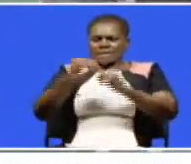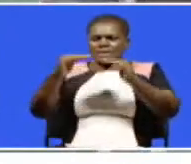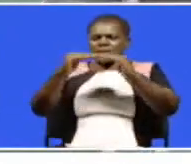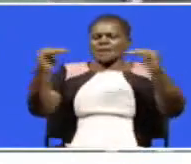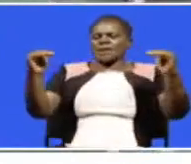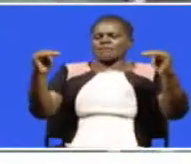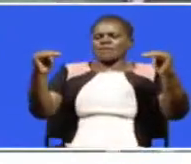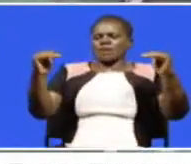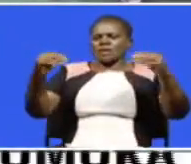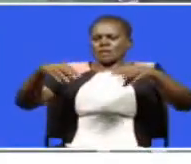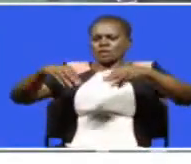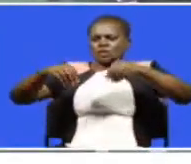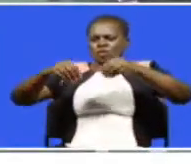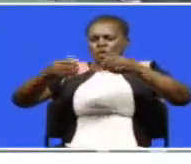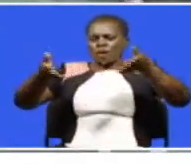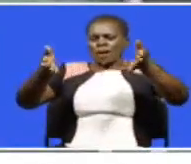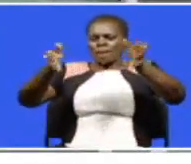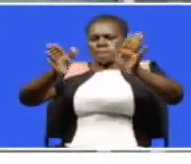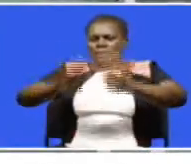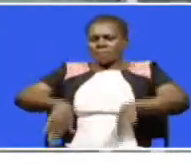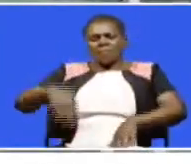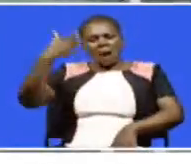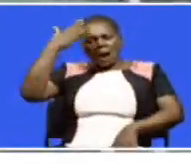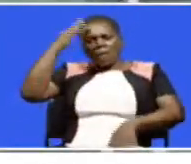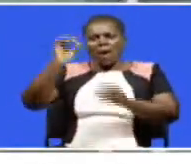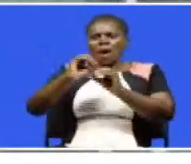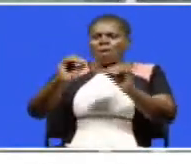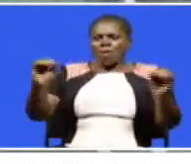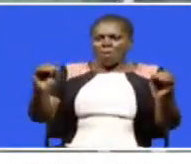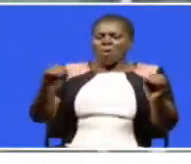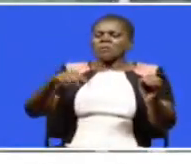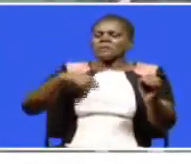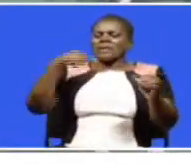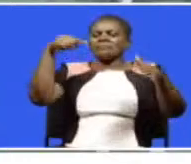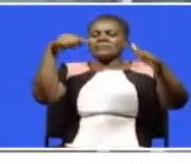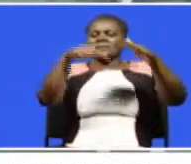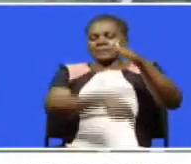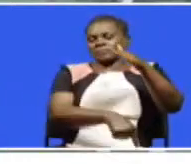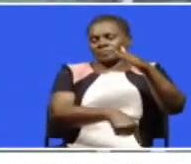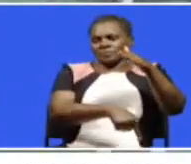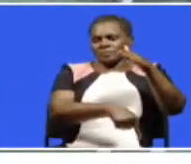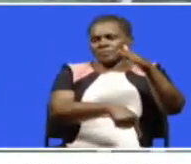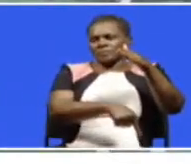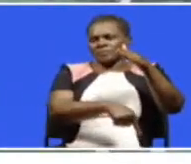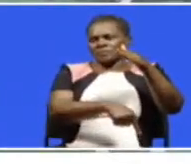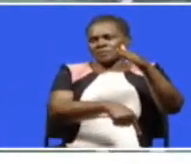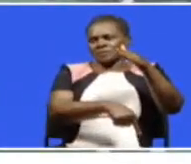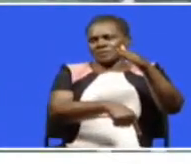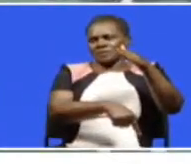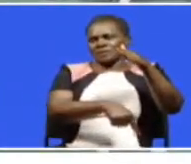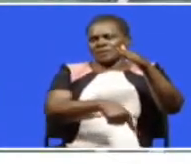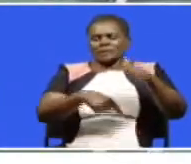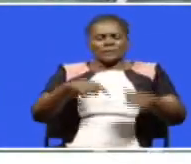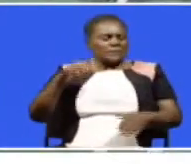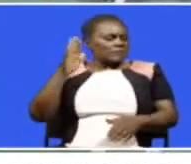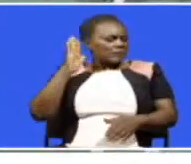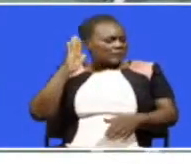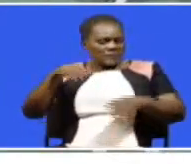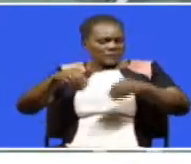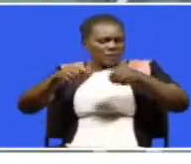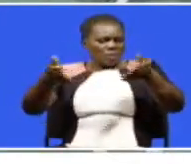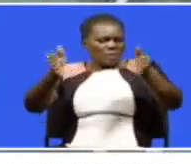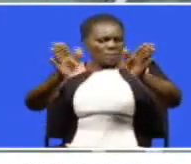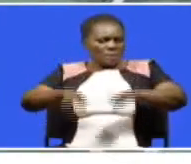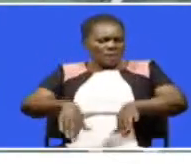Sasa hata hiyo mzanga ikimwagika chini hatukujua juu tulikuwa huko chini. Sasa sisi tenye tulisikia mchanga